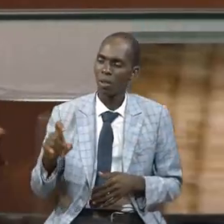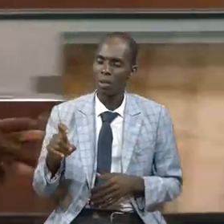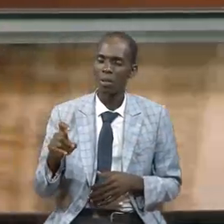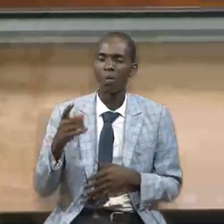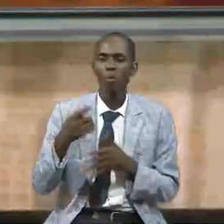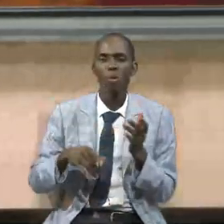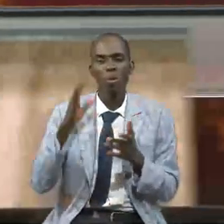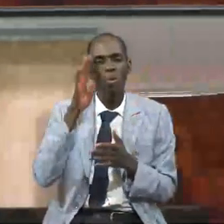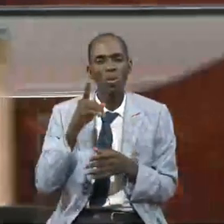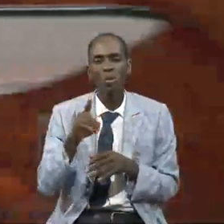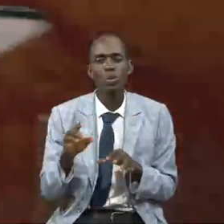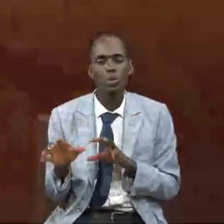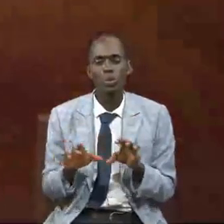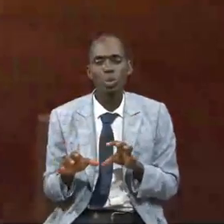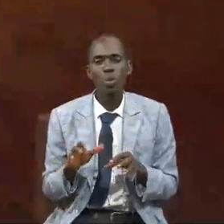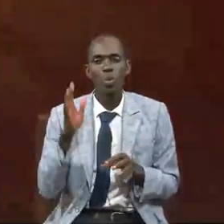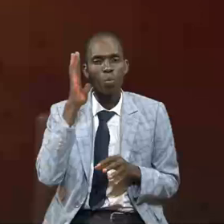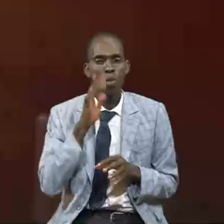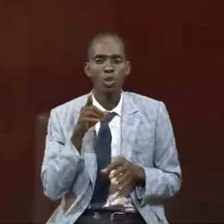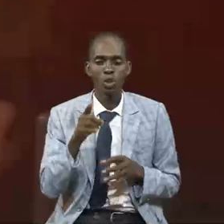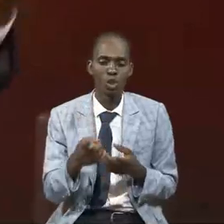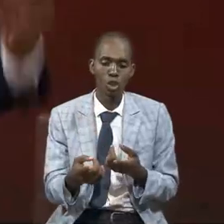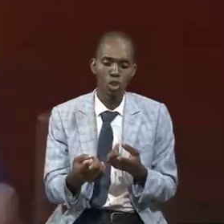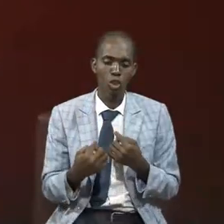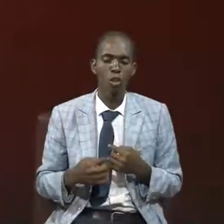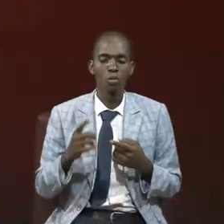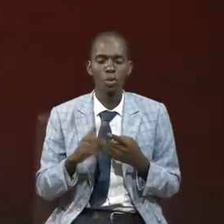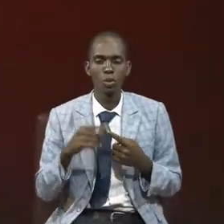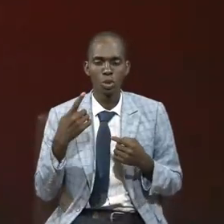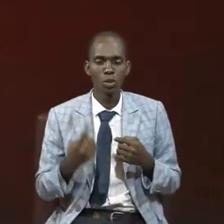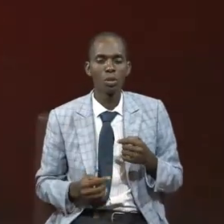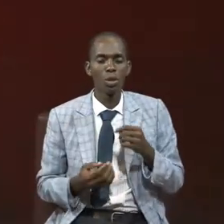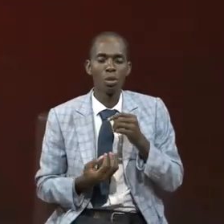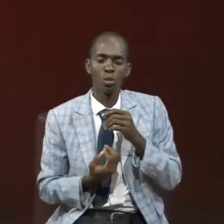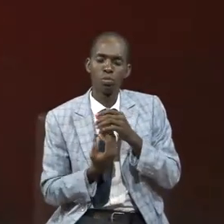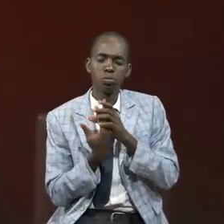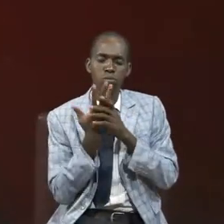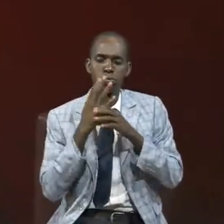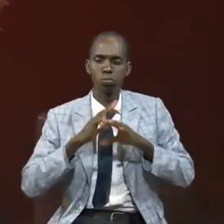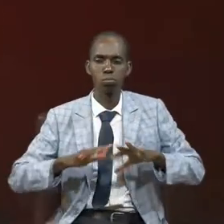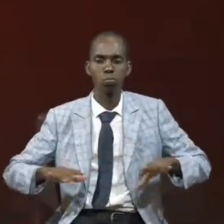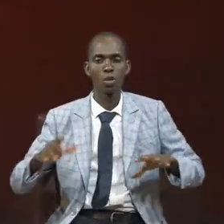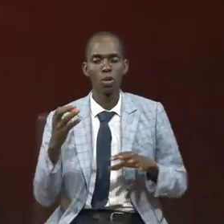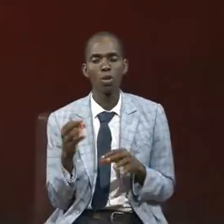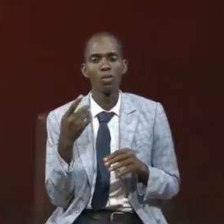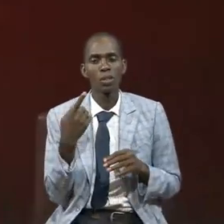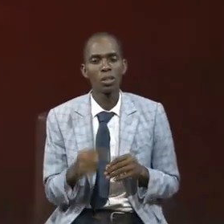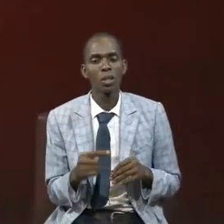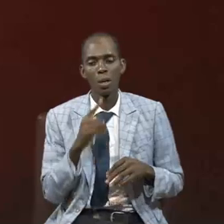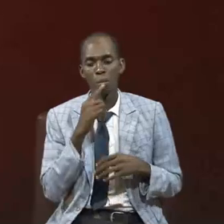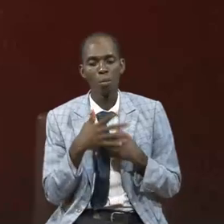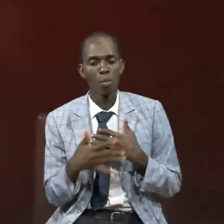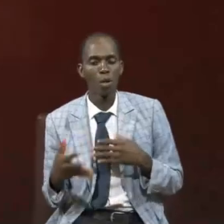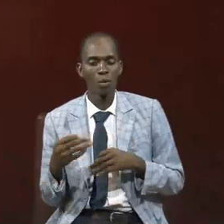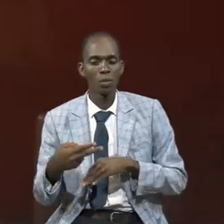Félix, que vas-tu faire après cela? Quand tu viens à la fontaine du sang de l'agneau et être purifié,